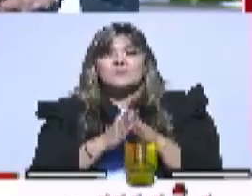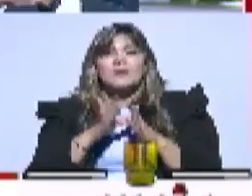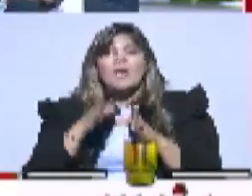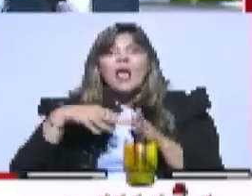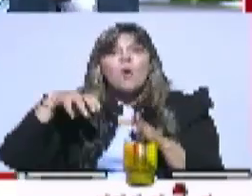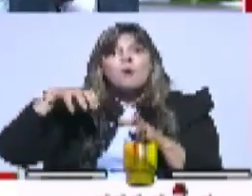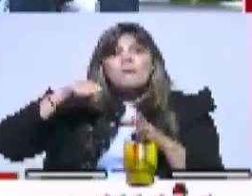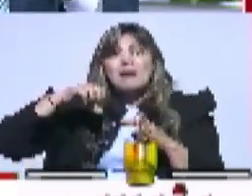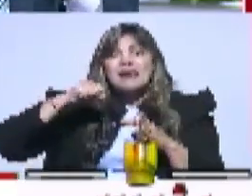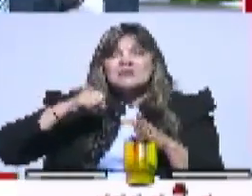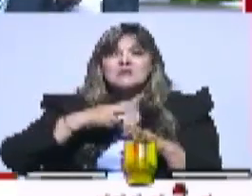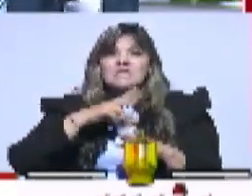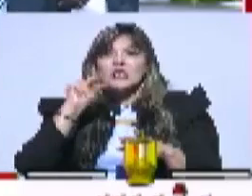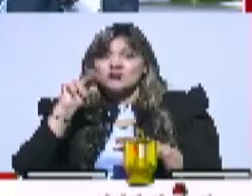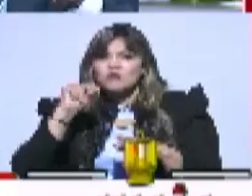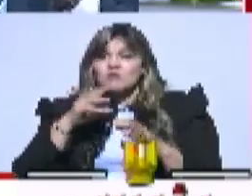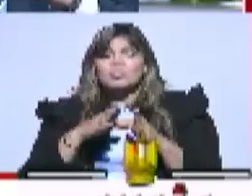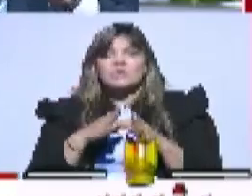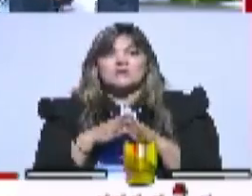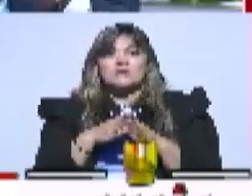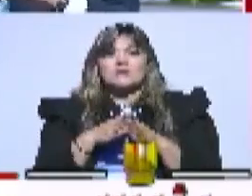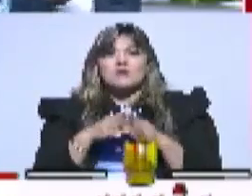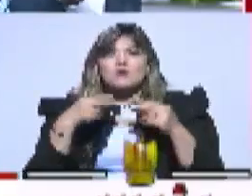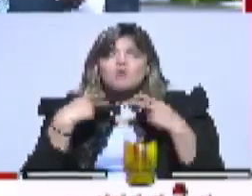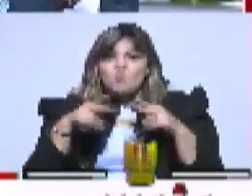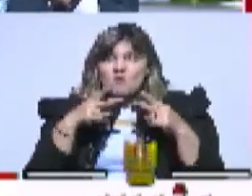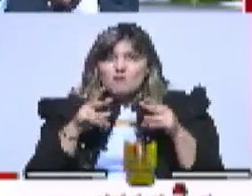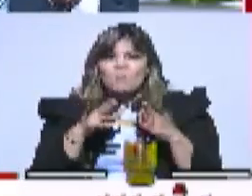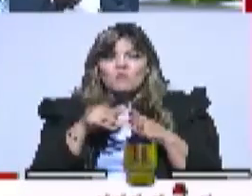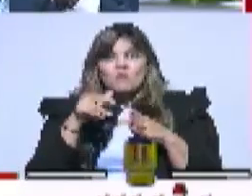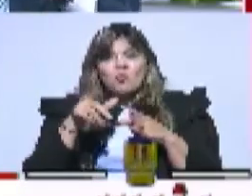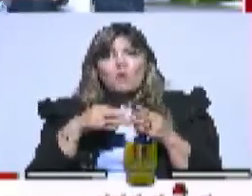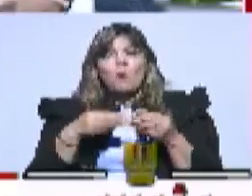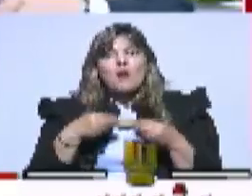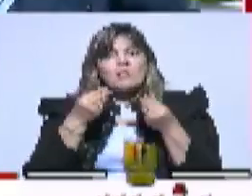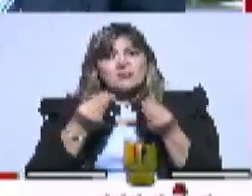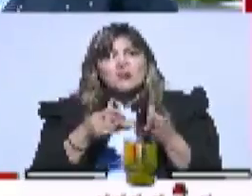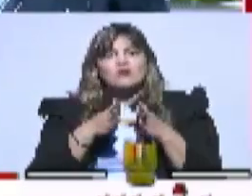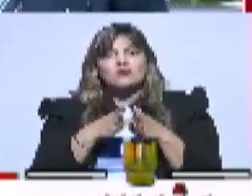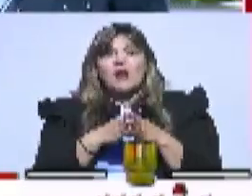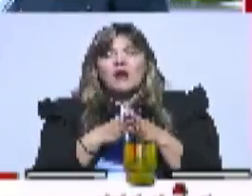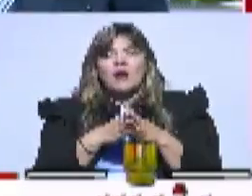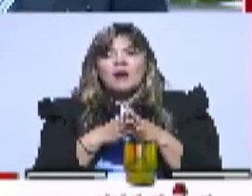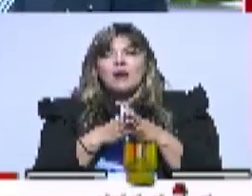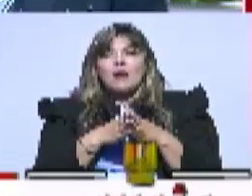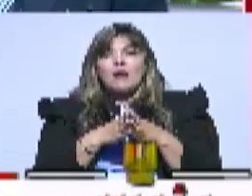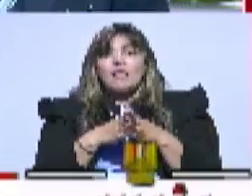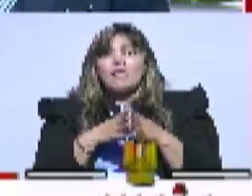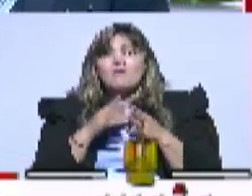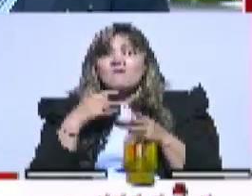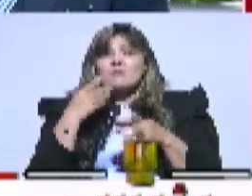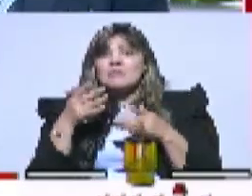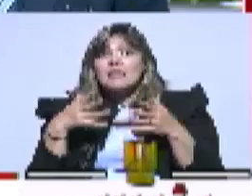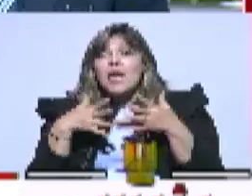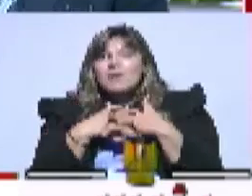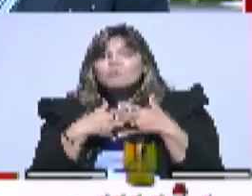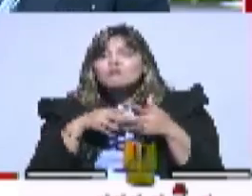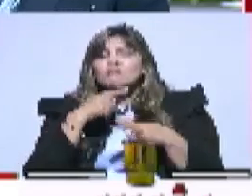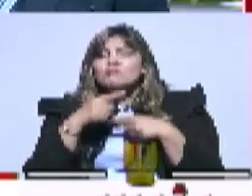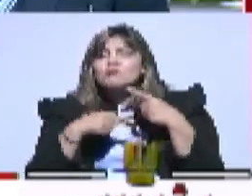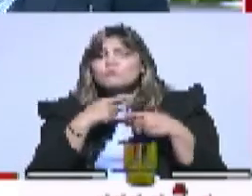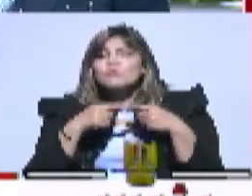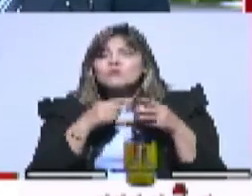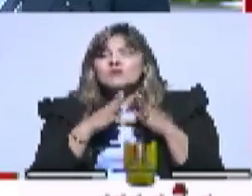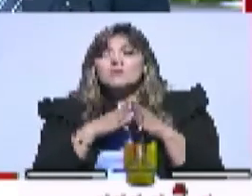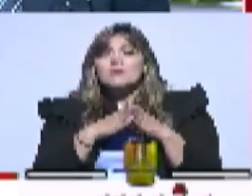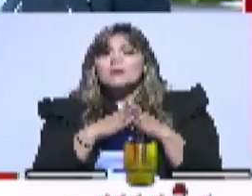العشرين اللي يعني يوافقوه على انه يبقى مرشح، وبالتالي الخلط ده كان مستمر.